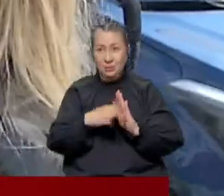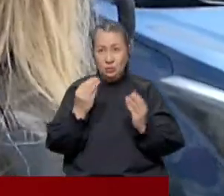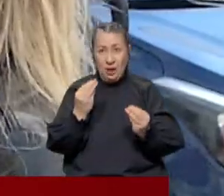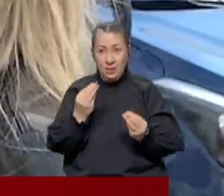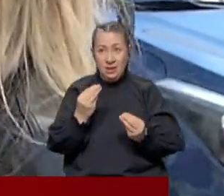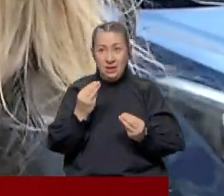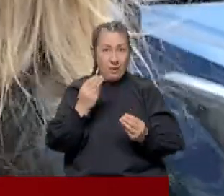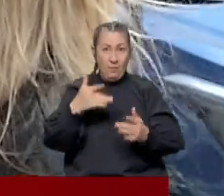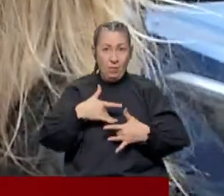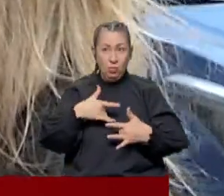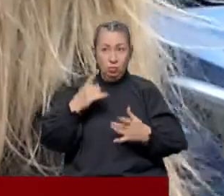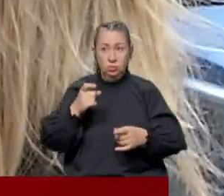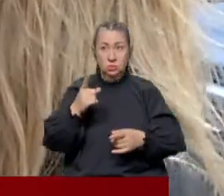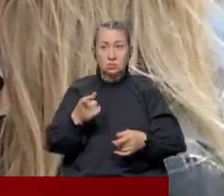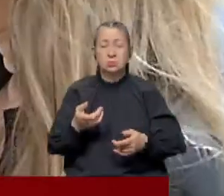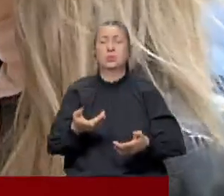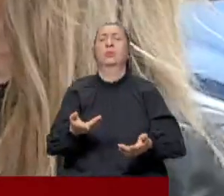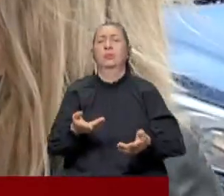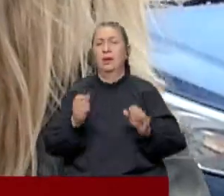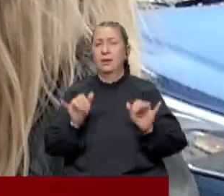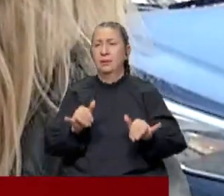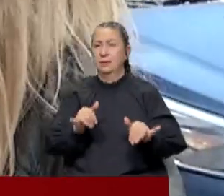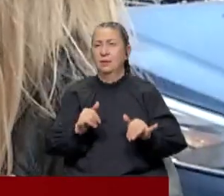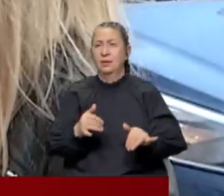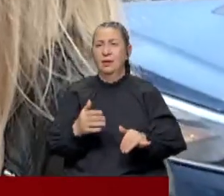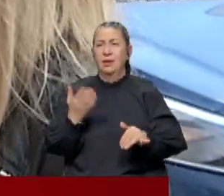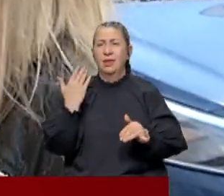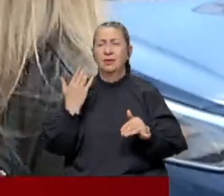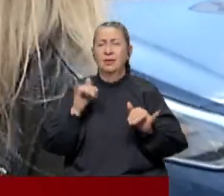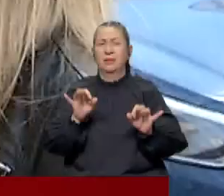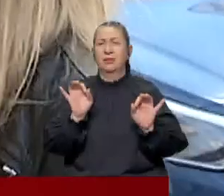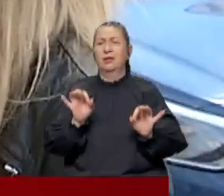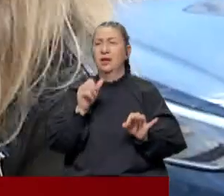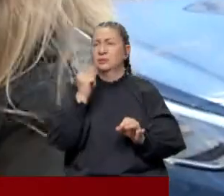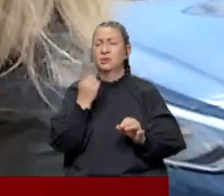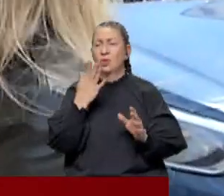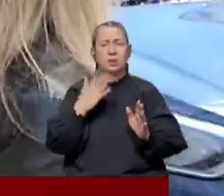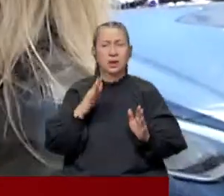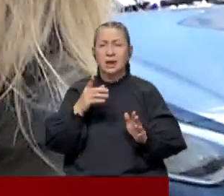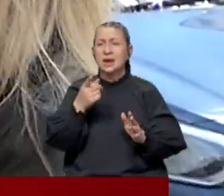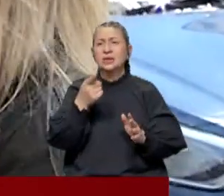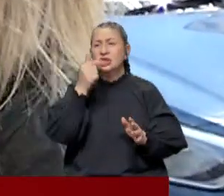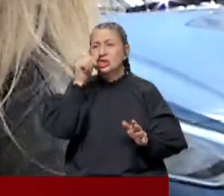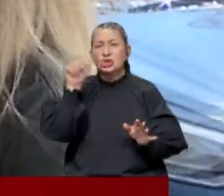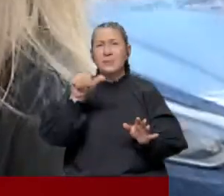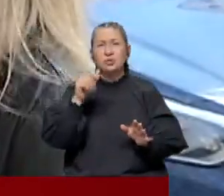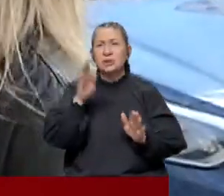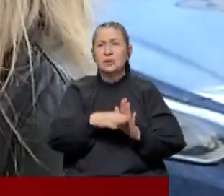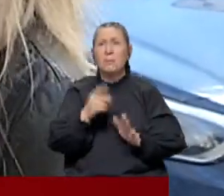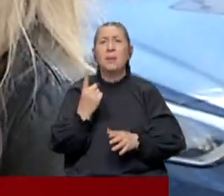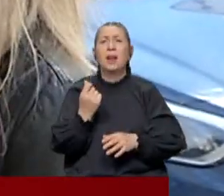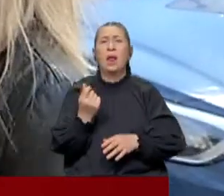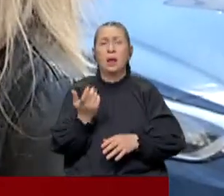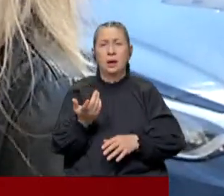böyle hissedilir derecede var mı? Yok, hep aynı eski. Eski tas, eski ama hiçbir şey yok. Hep kandı. Ne kadardı çamaşır suyundaki indirim? 1